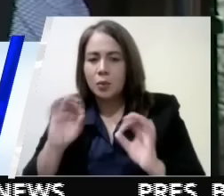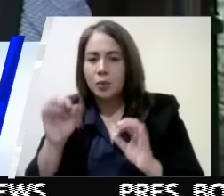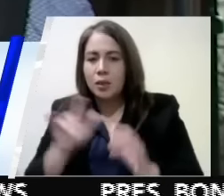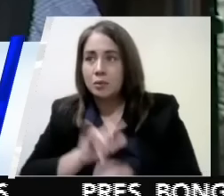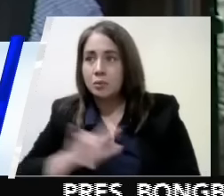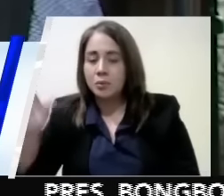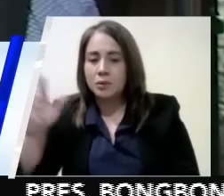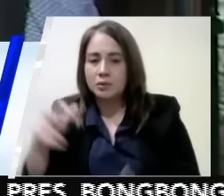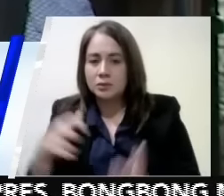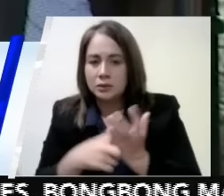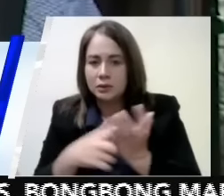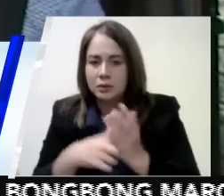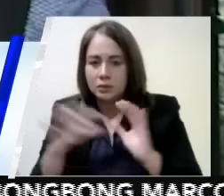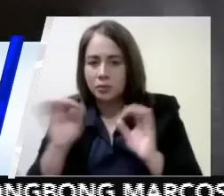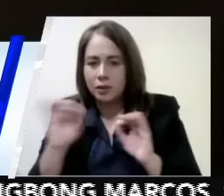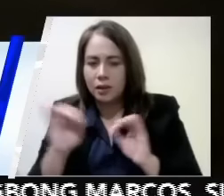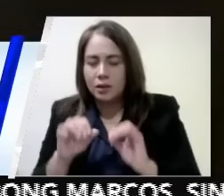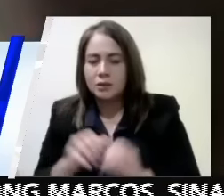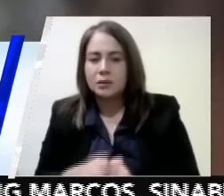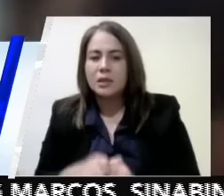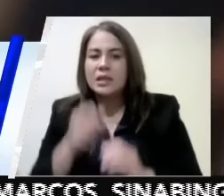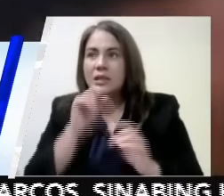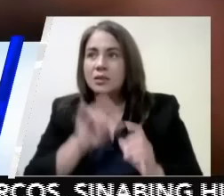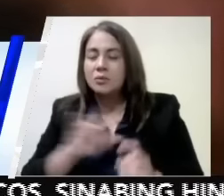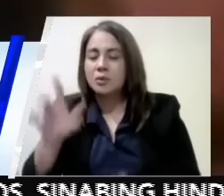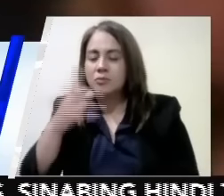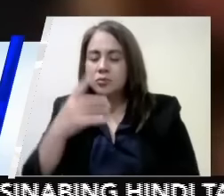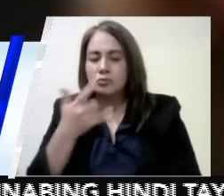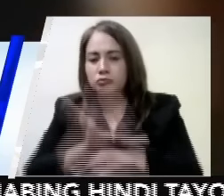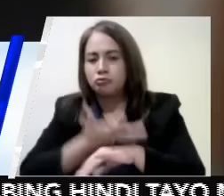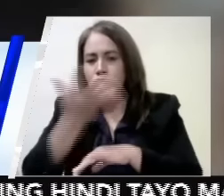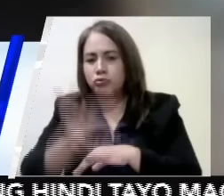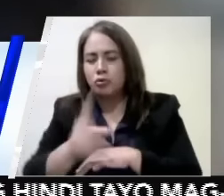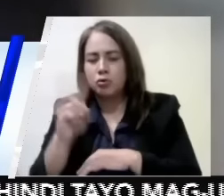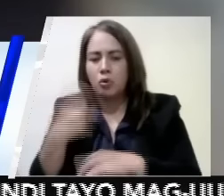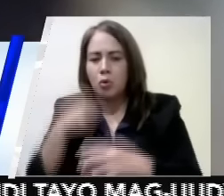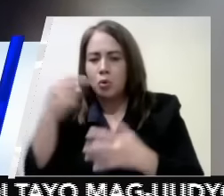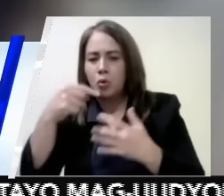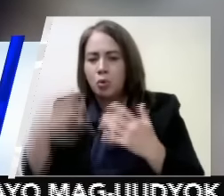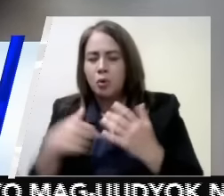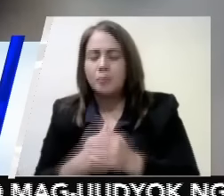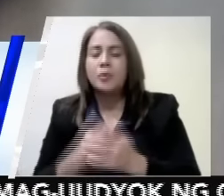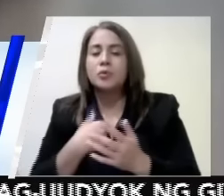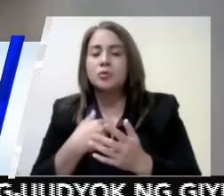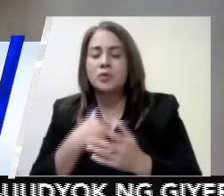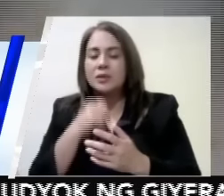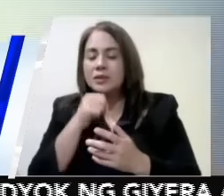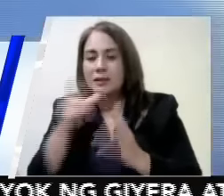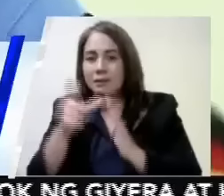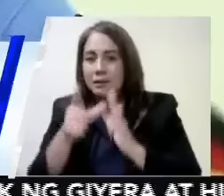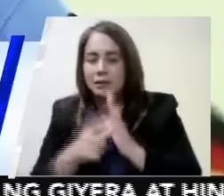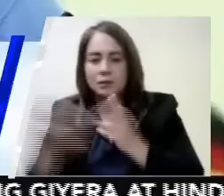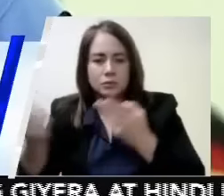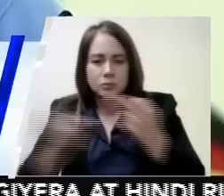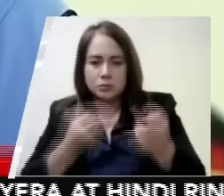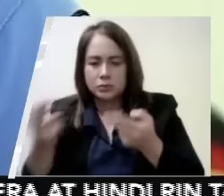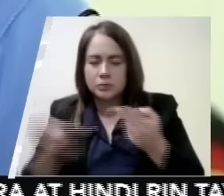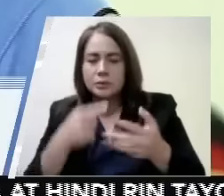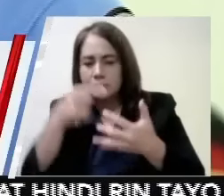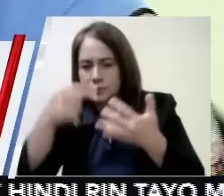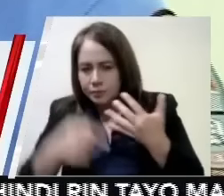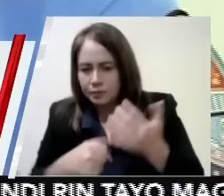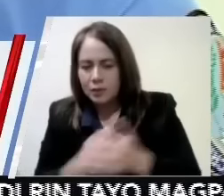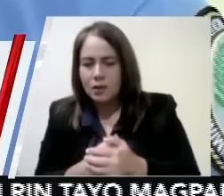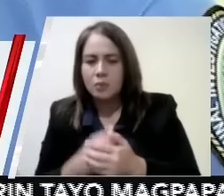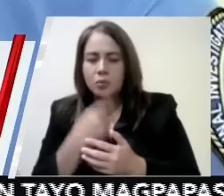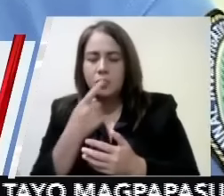hindi aalis, no? Linoko lang talaga. Lahat daw ng elemento ng large-scale illegal recruitment ay nasa kasong ito. Ang kaso na harapin ng